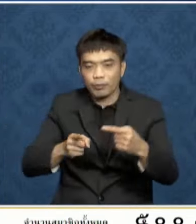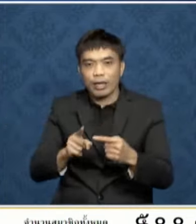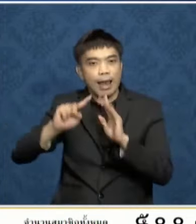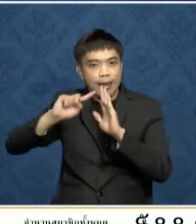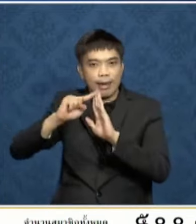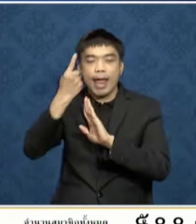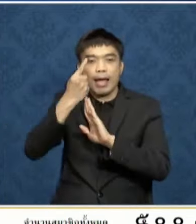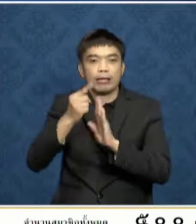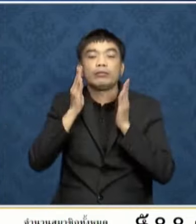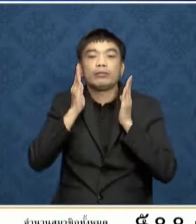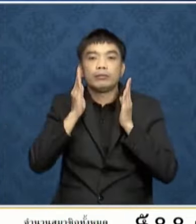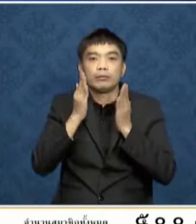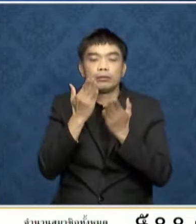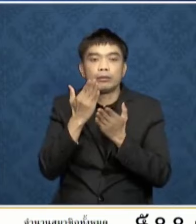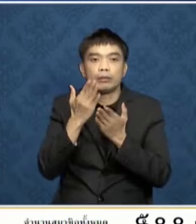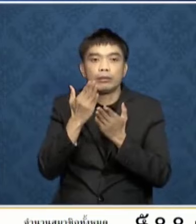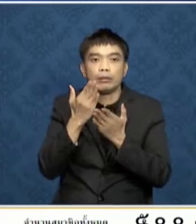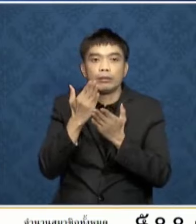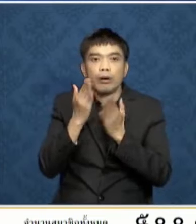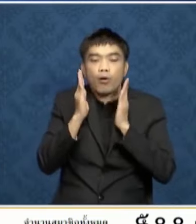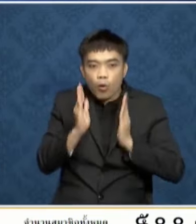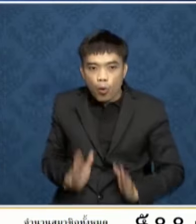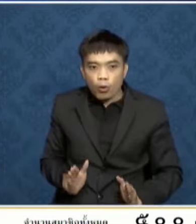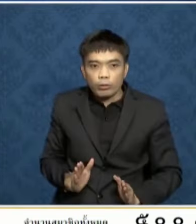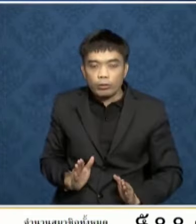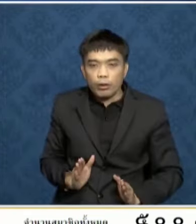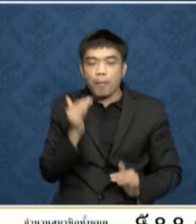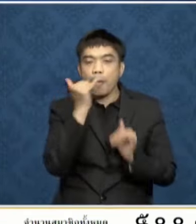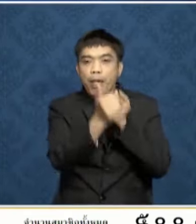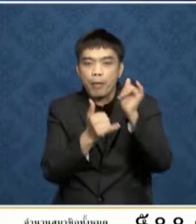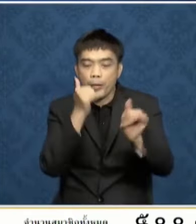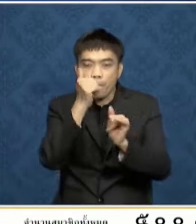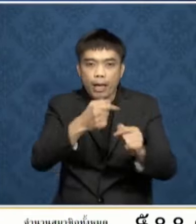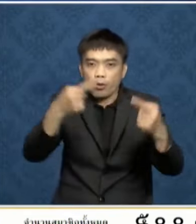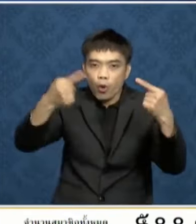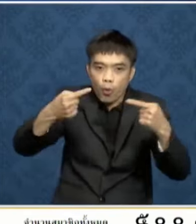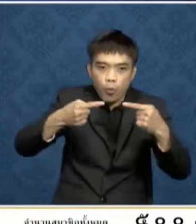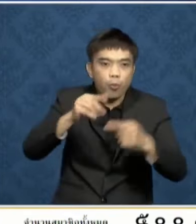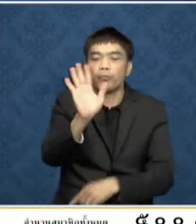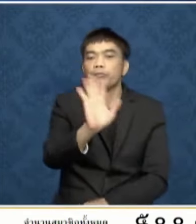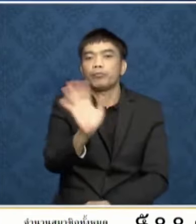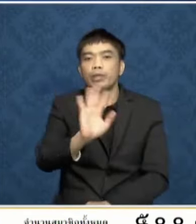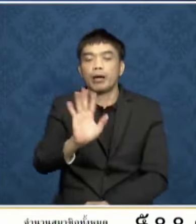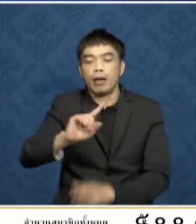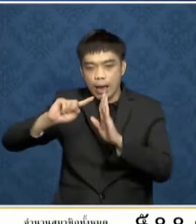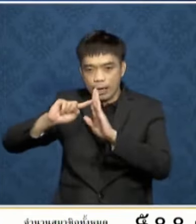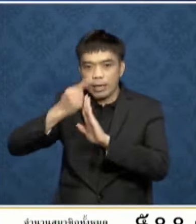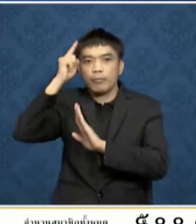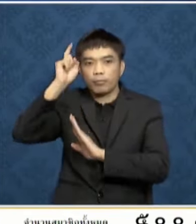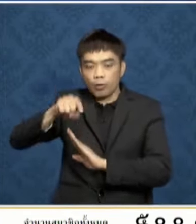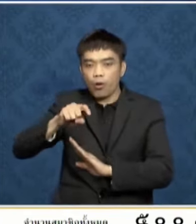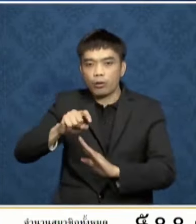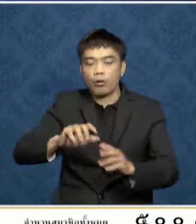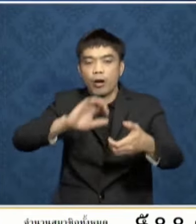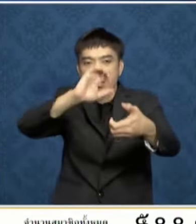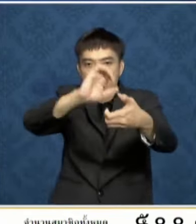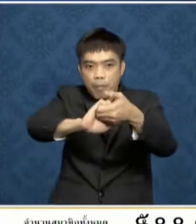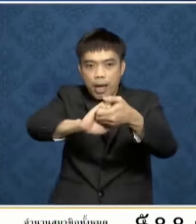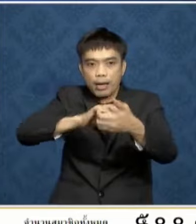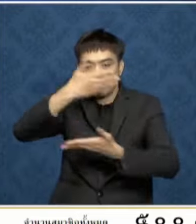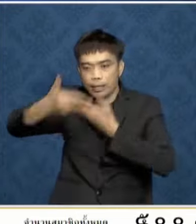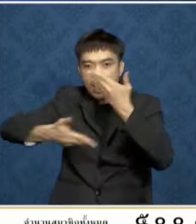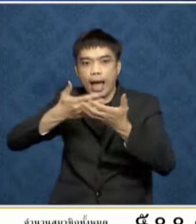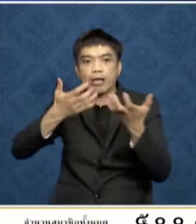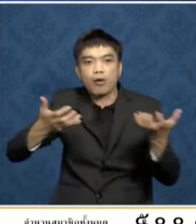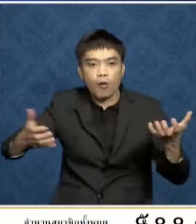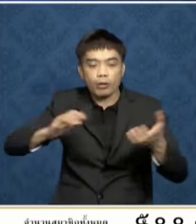ปำรุงยัไมต้องเริมยพใสกันไม่ต้องจมตีกัทางสReadเริมต้นด้การตัดควสัพันธการคาขายและ Guidบสน